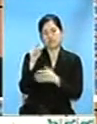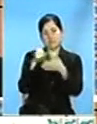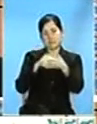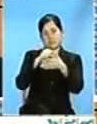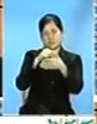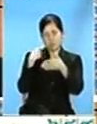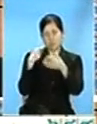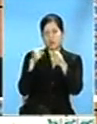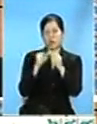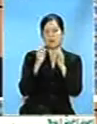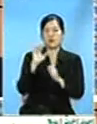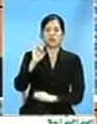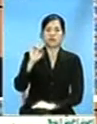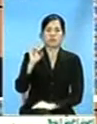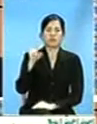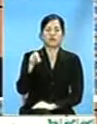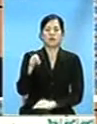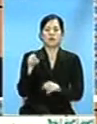ก็คืออีก100ท่านเนี่ยครับ